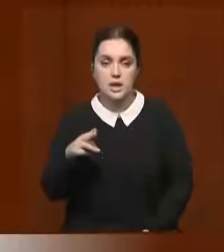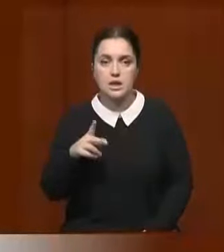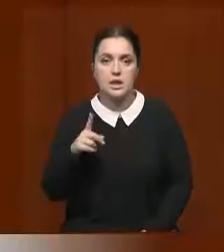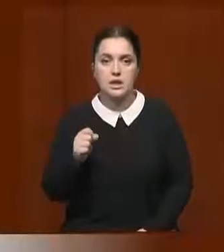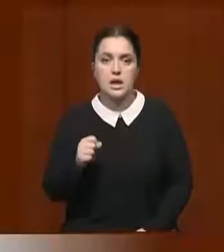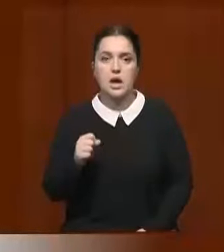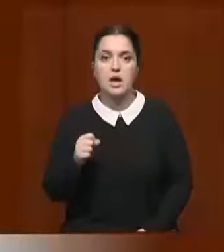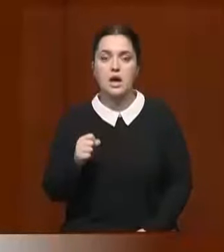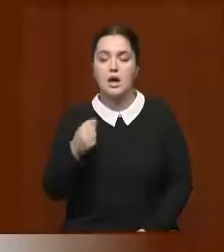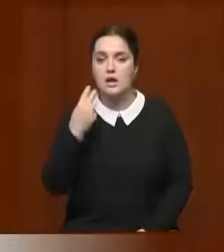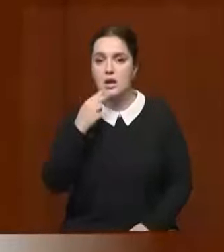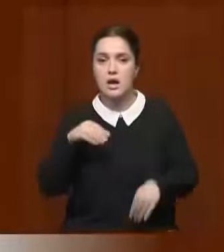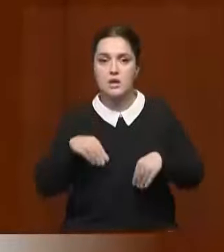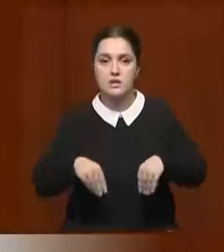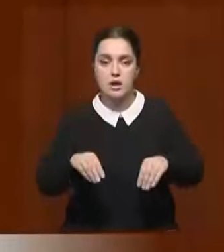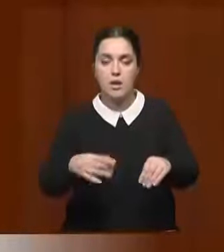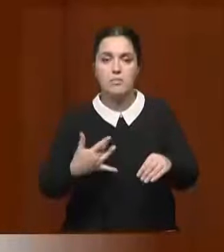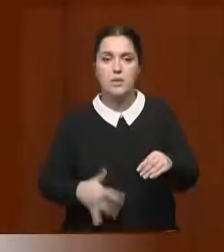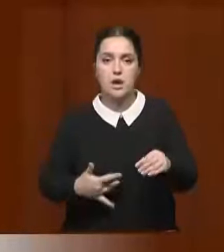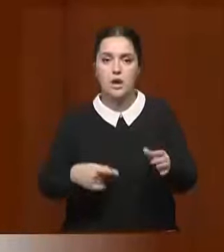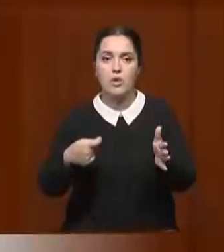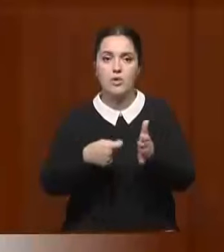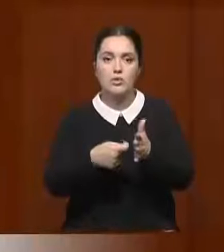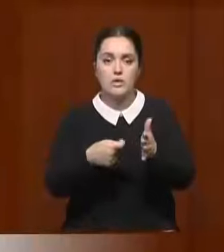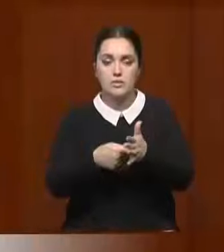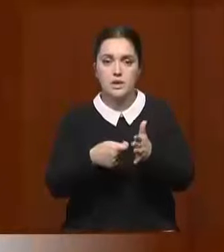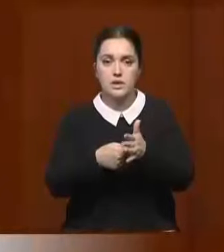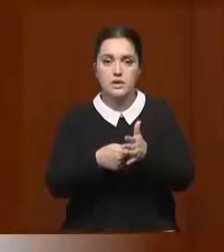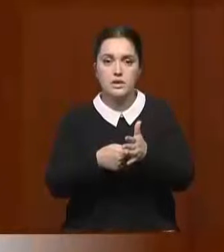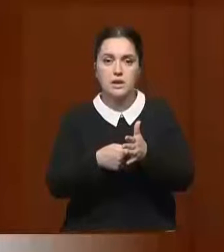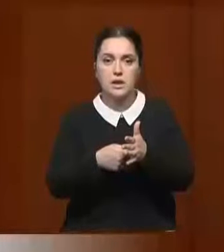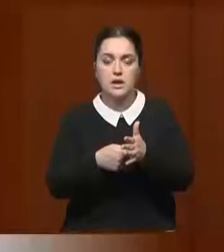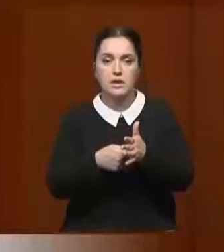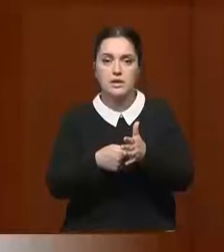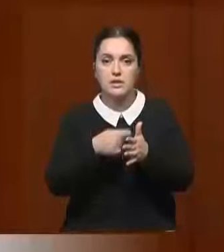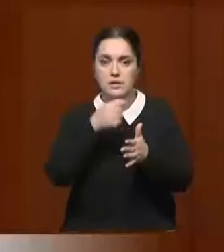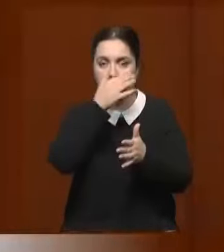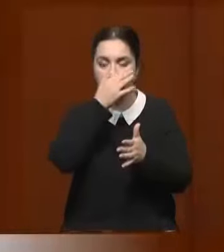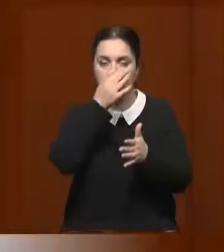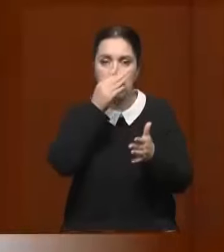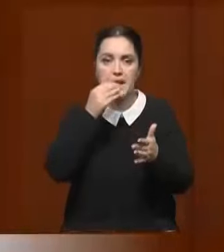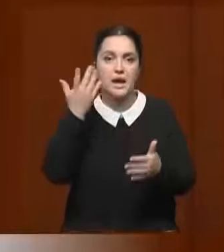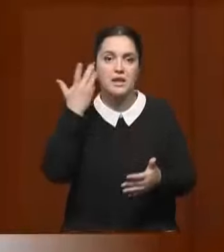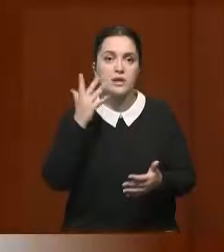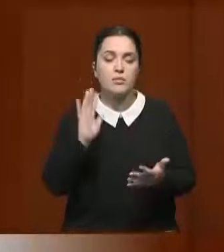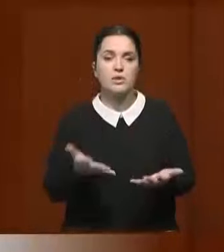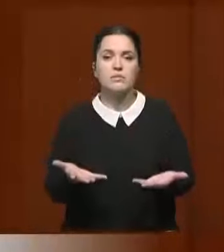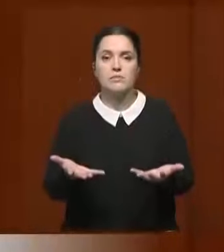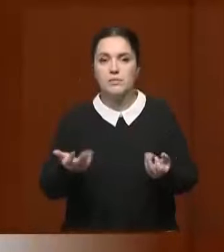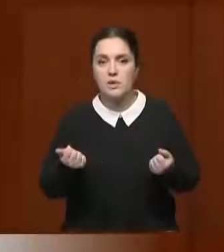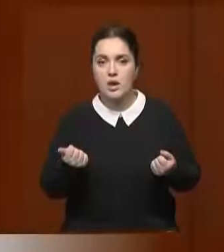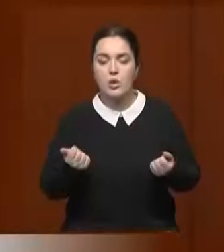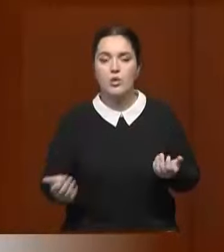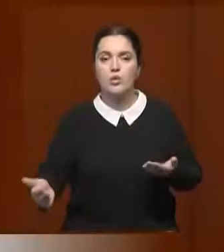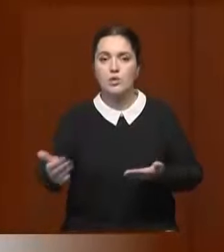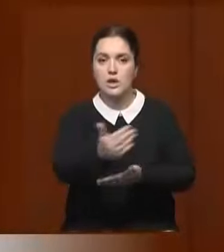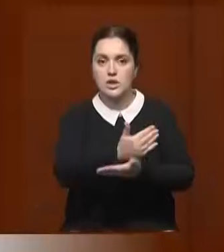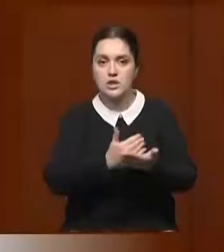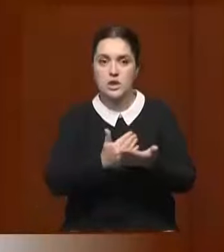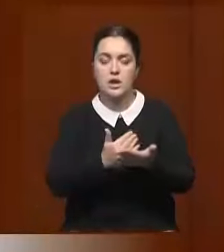семена качественные, на минеральное удобрение, на гербициды. Подходы мы полностью поменяем. И я думаю, если когда будем получать урожай